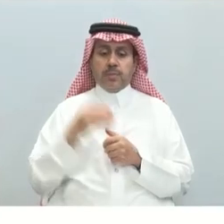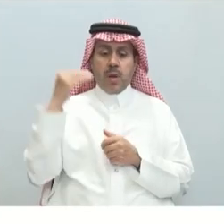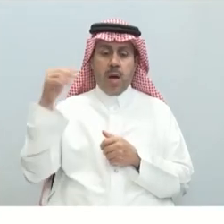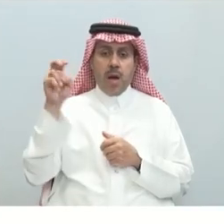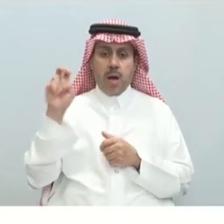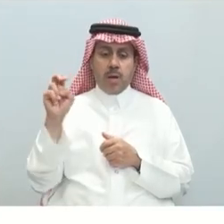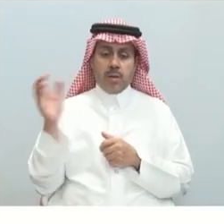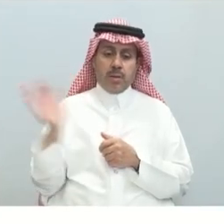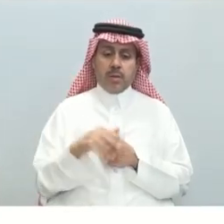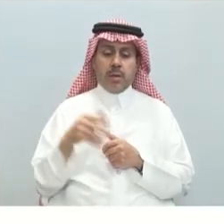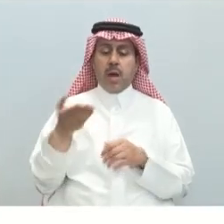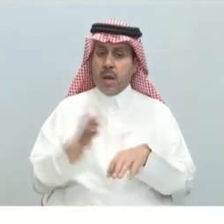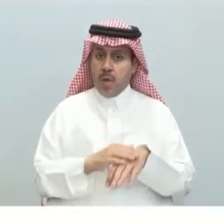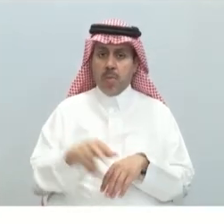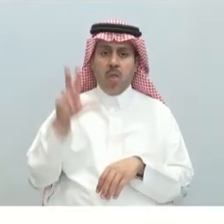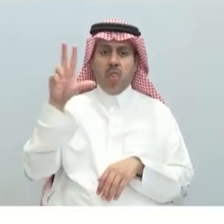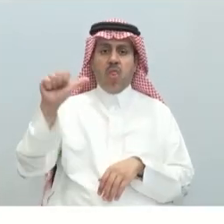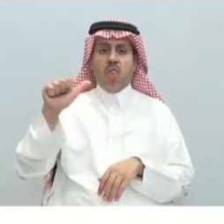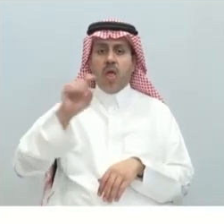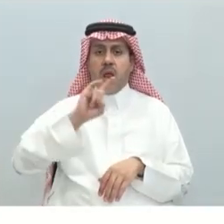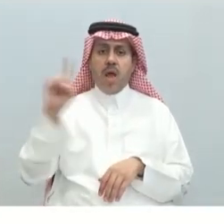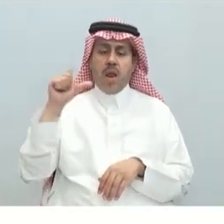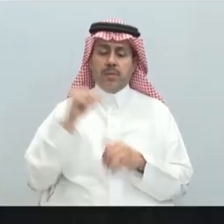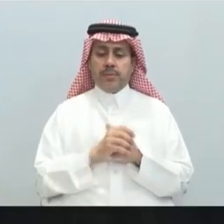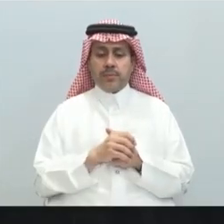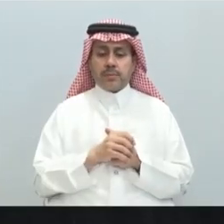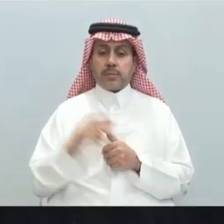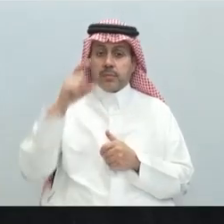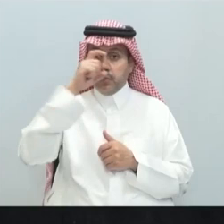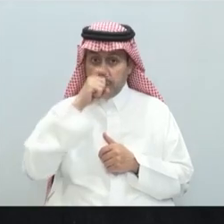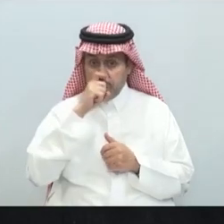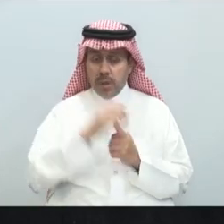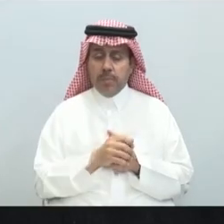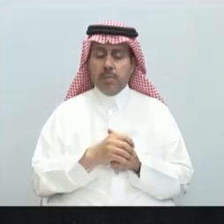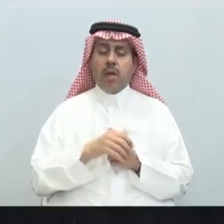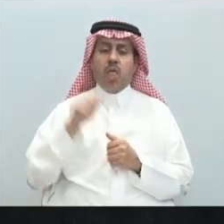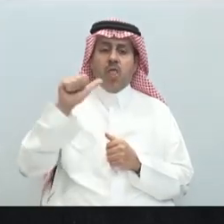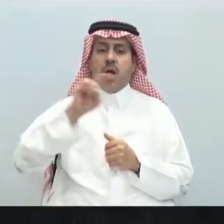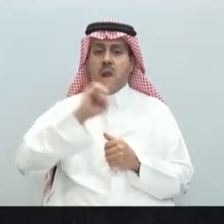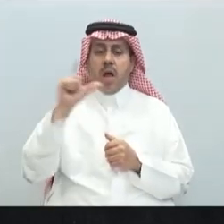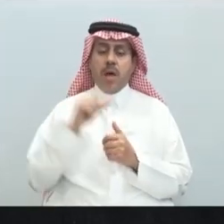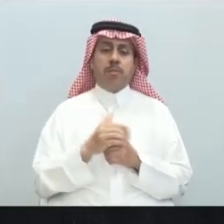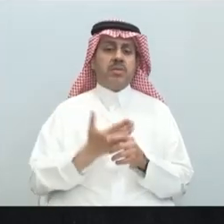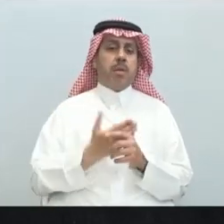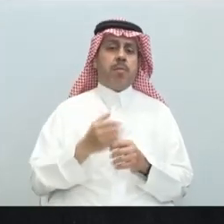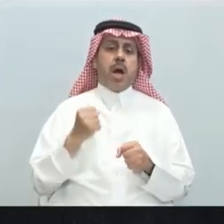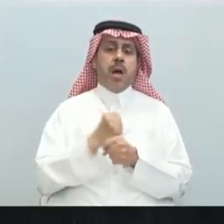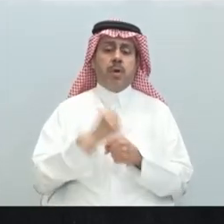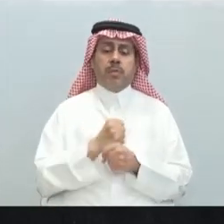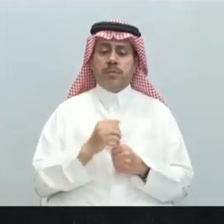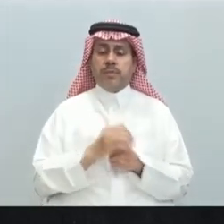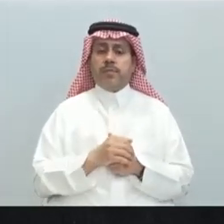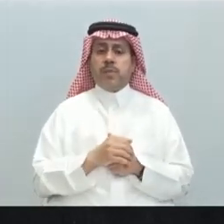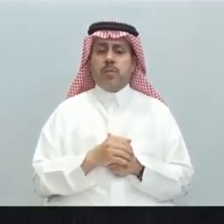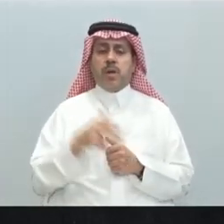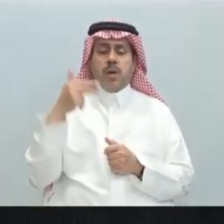تعالى حق عليهم الضلاله اي وجبت عليهم الضلاله بما عملوا من اسباب